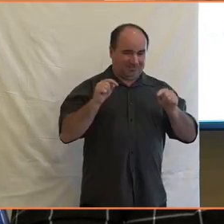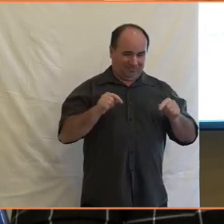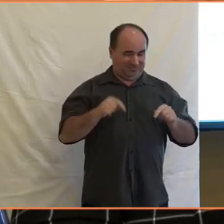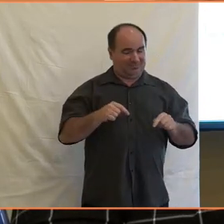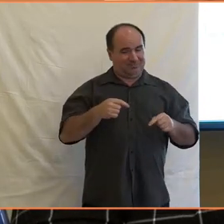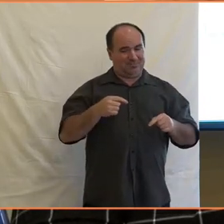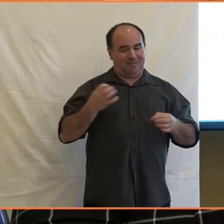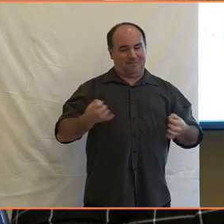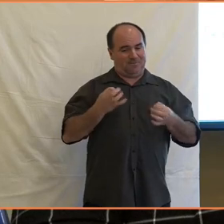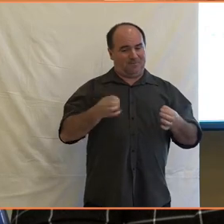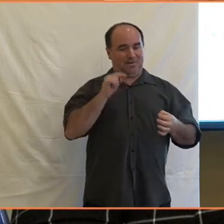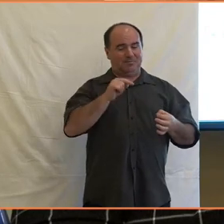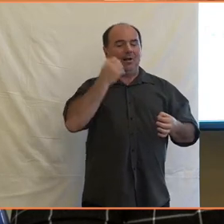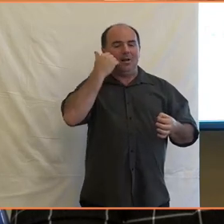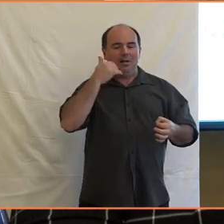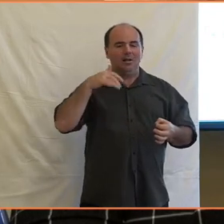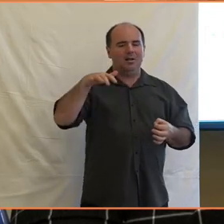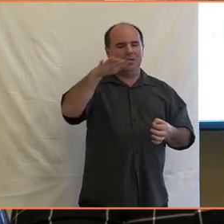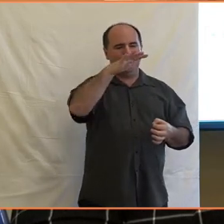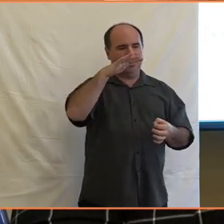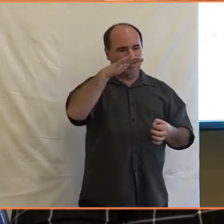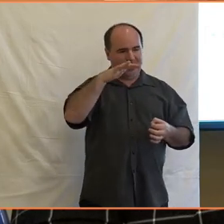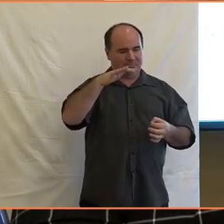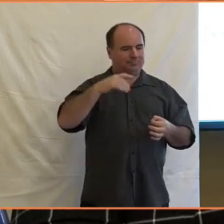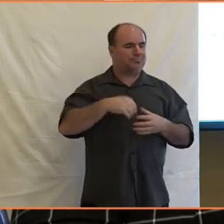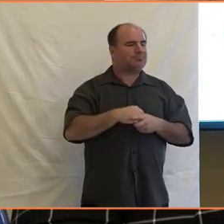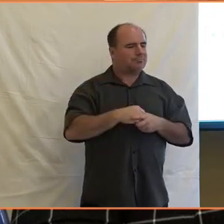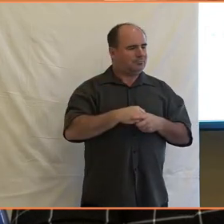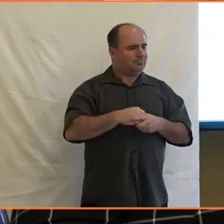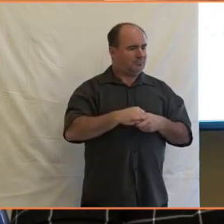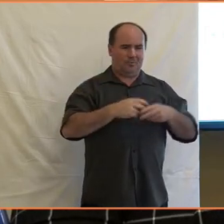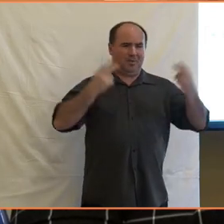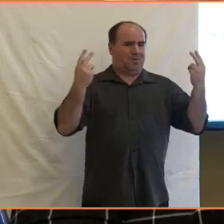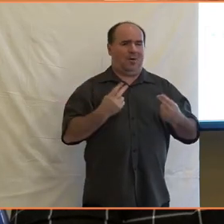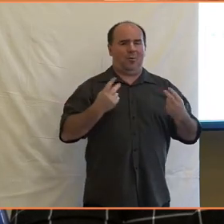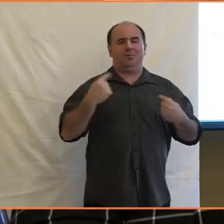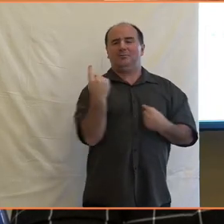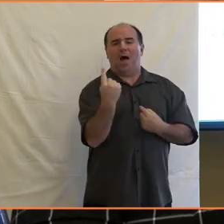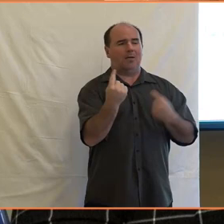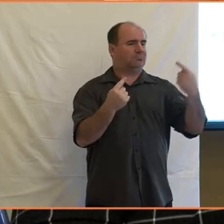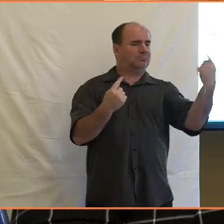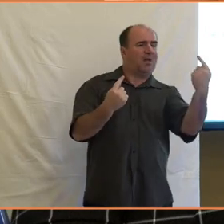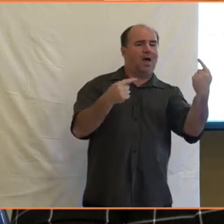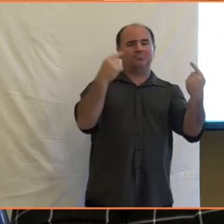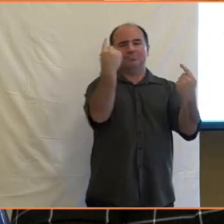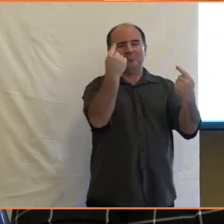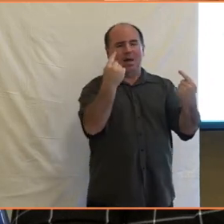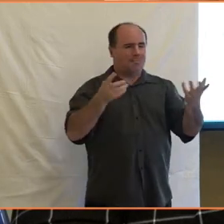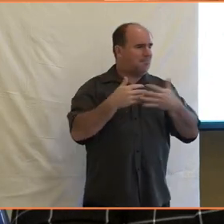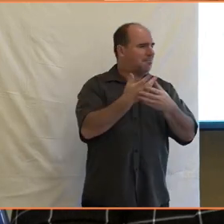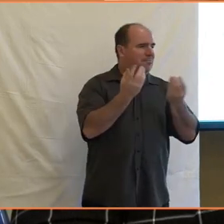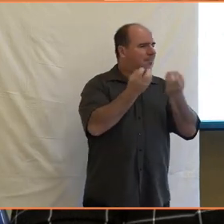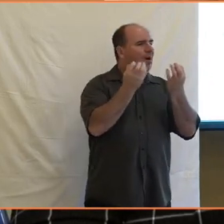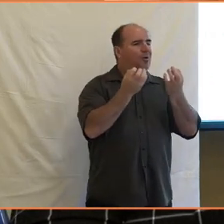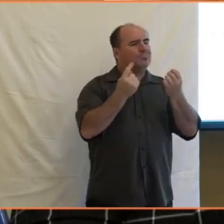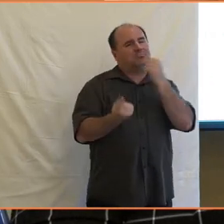moment, že lidé nejsou vlastně nějaký izolovaný kuličky, který tahám z pytlíku, jako se tomu děje jako náhodně,